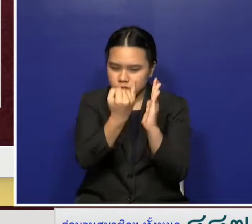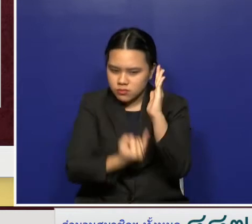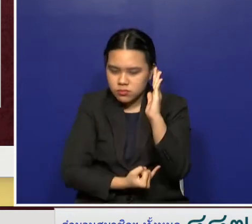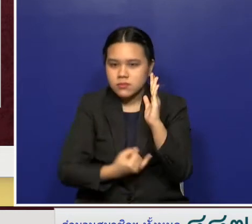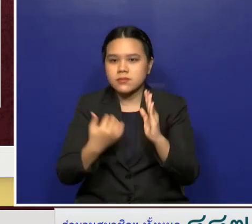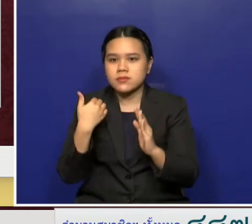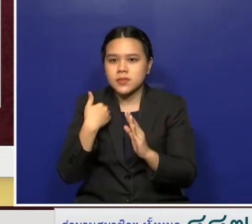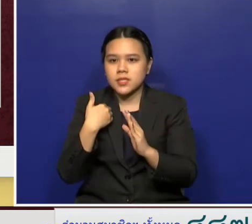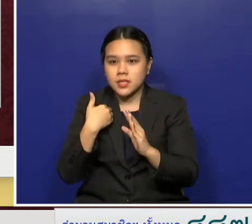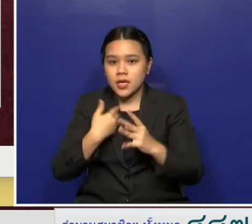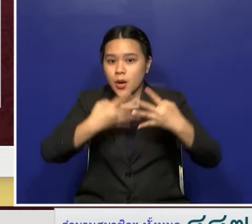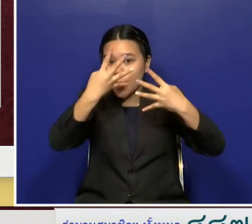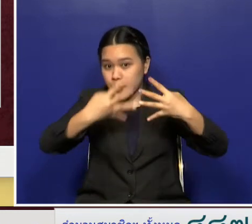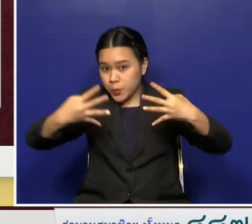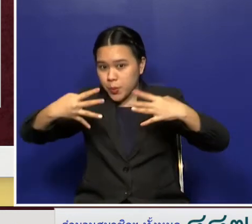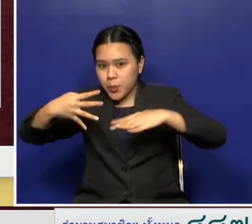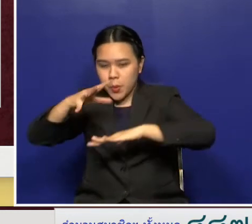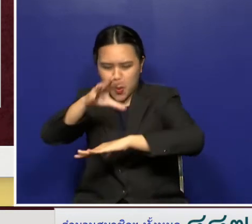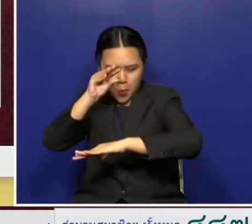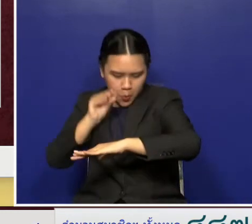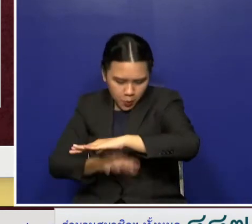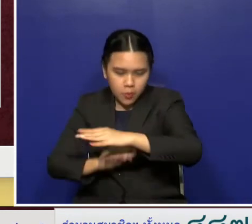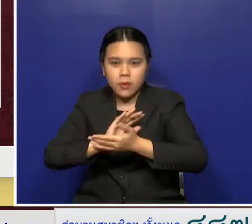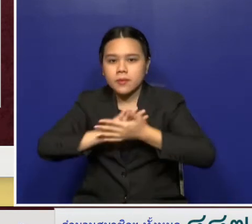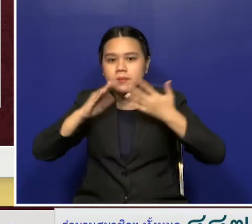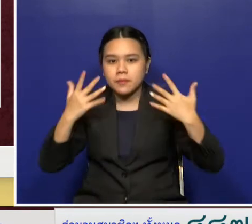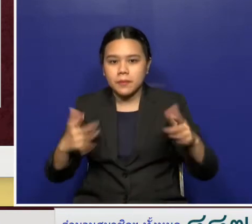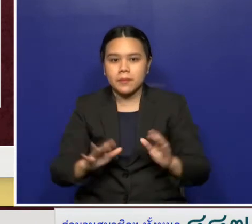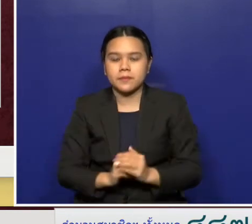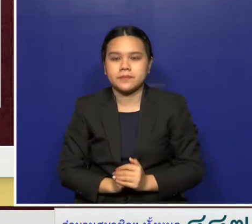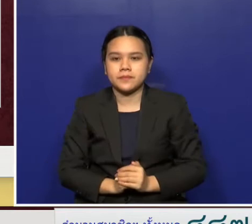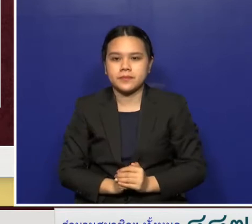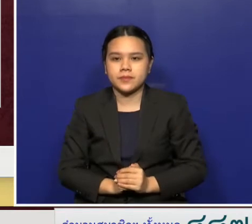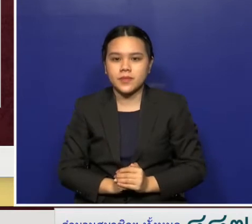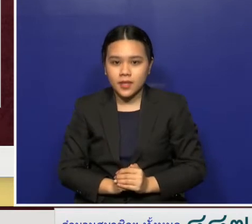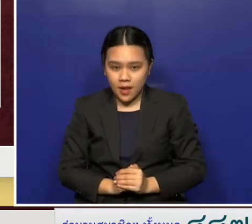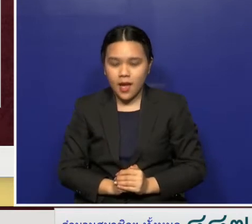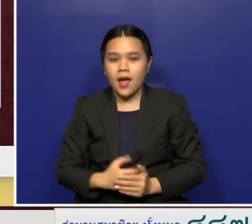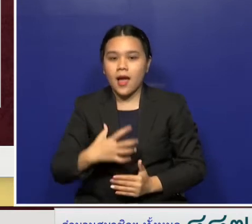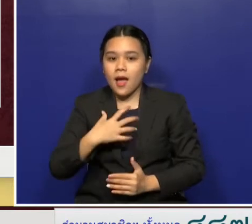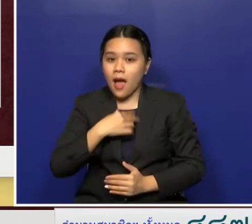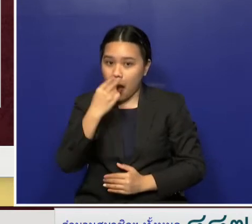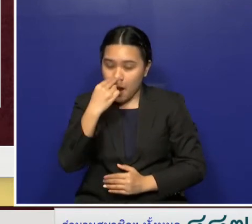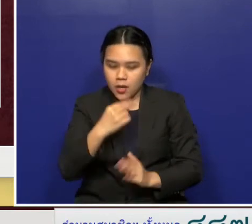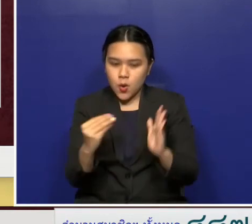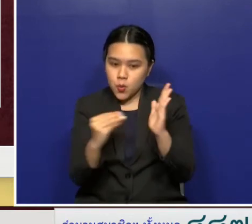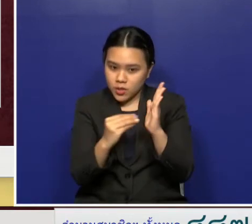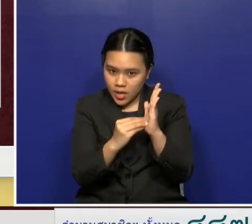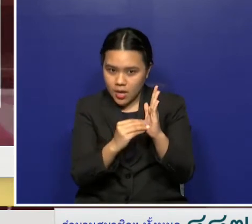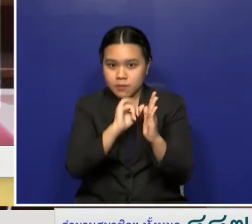เอาสายไฟลงใต้ดินดันั้นอยากจะเห็นเทศบันรหรอในเมือง ทกเมือง ทุกจัหวัด